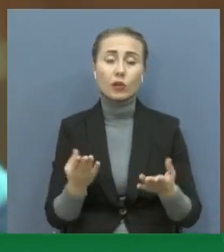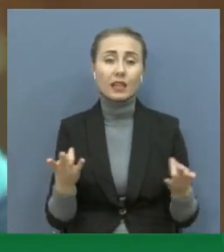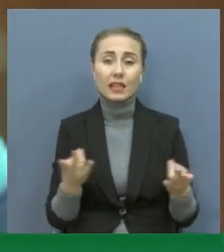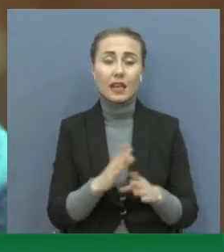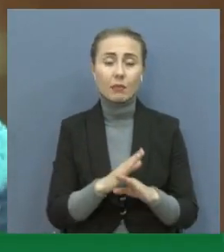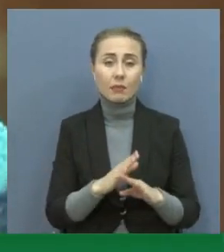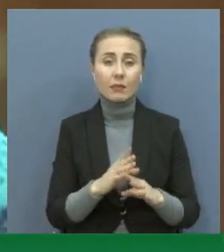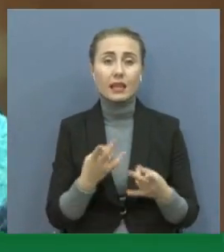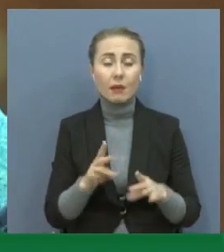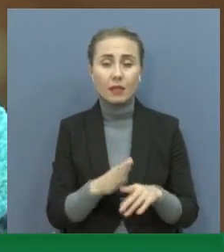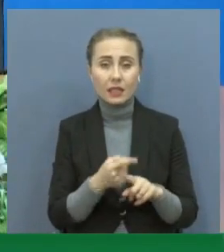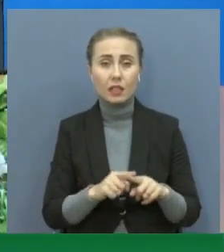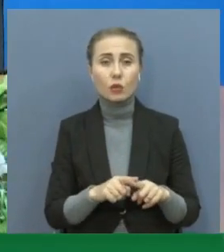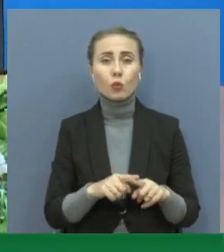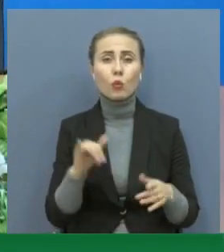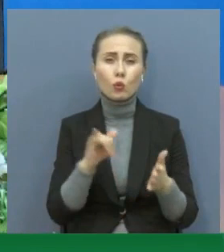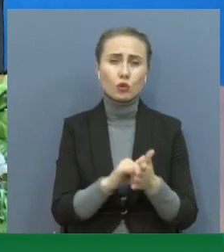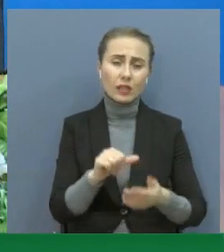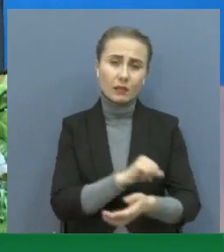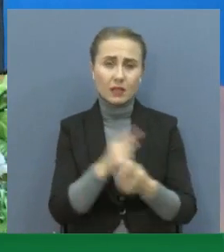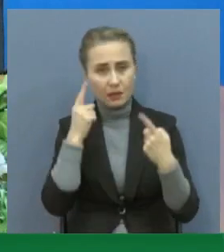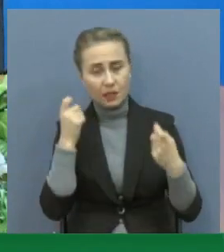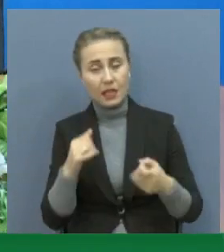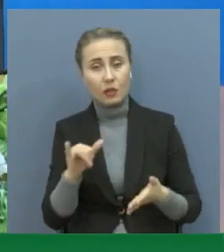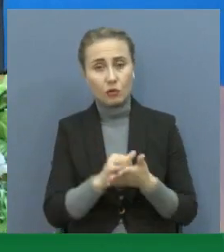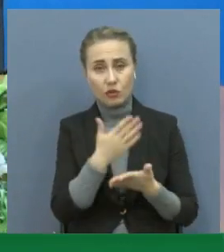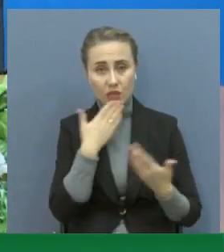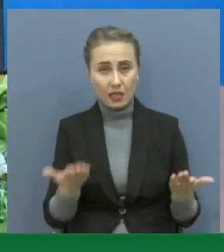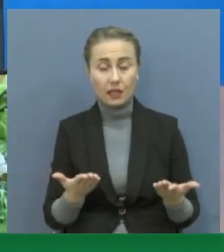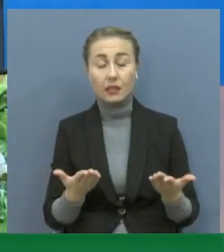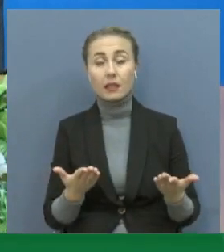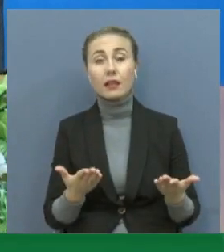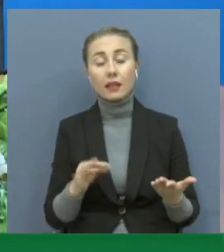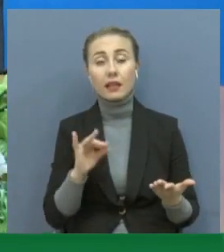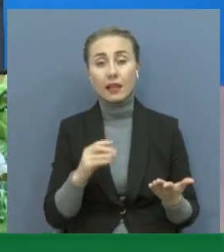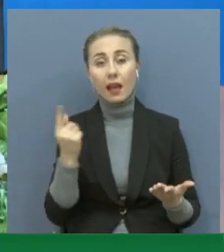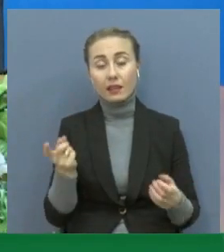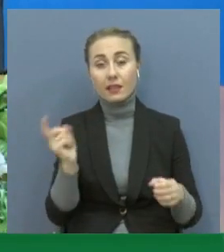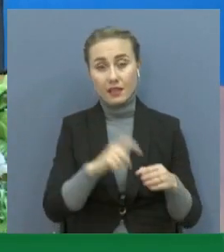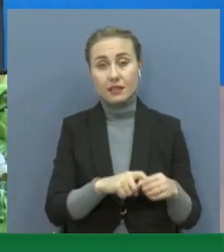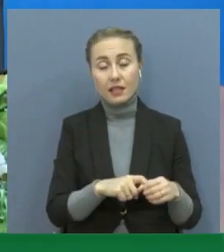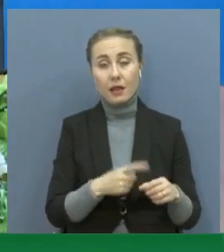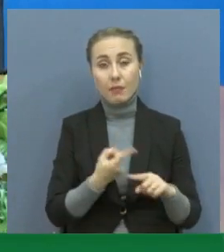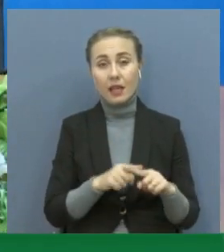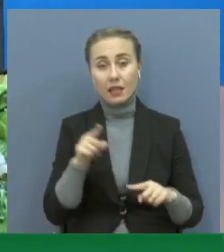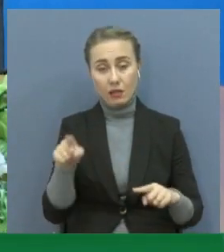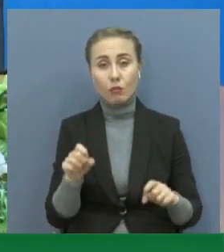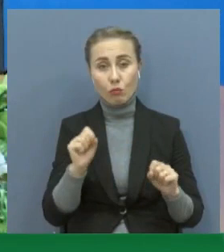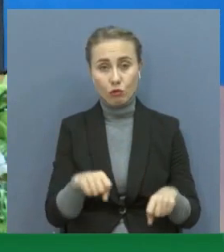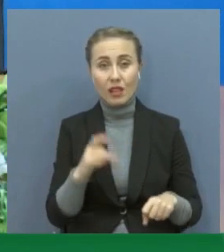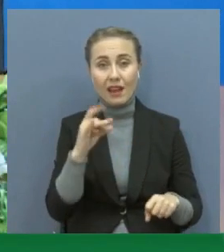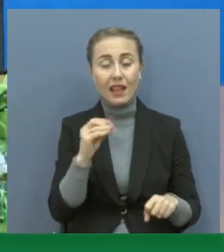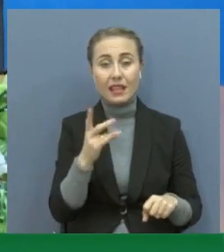что они там на учете, где у наркодиспансера, психдиспансера не состоят, и вот они их регистрируют. Поэтому они состоят в